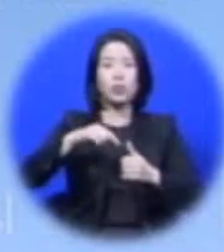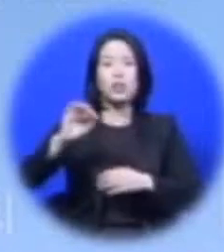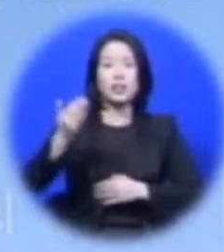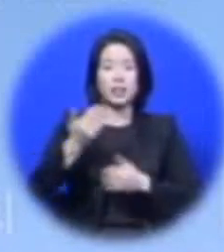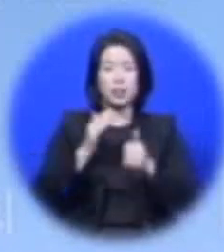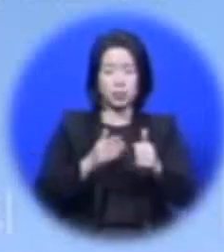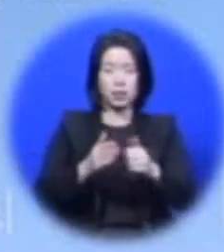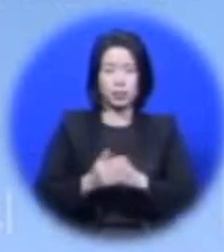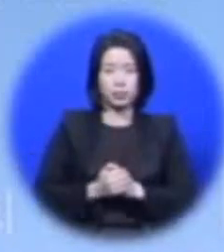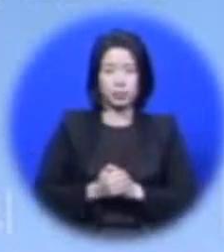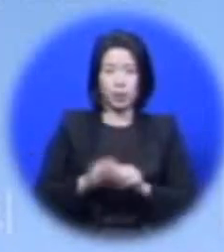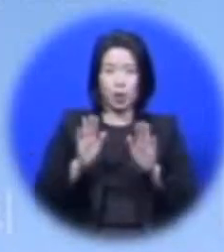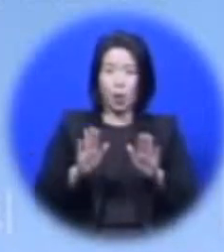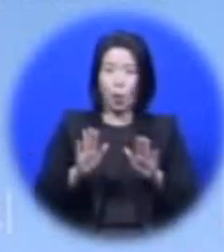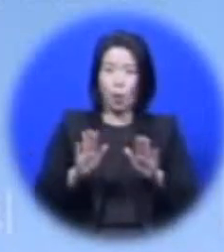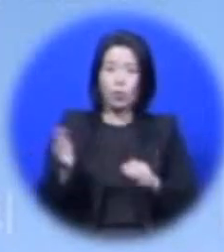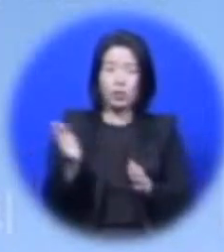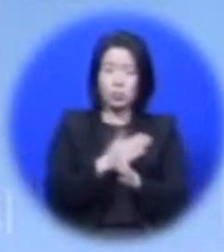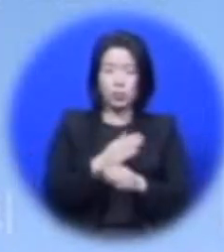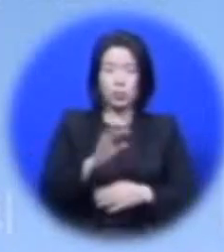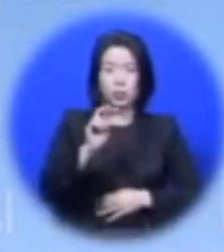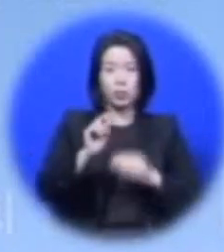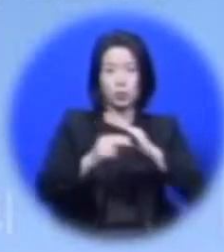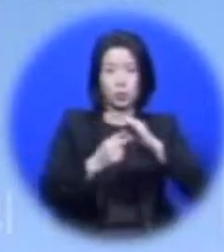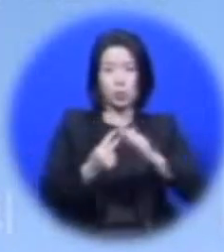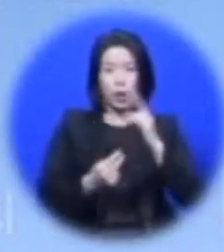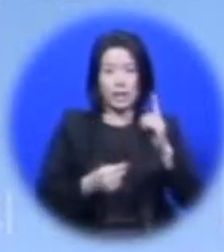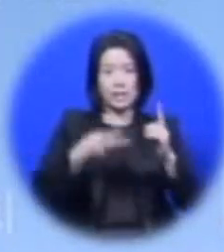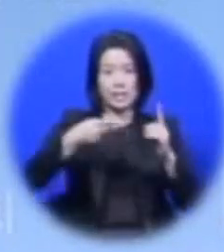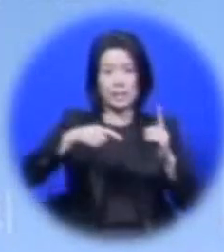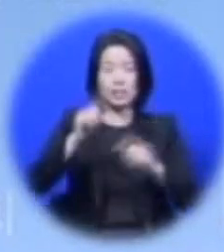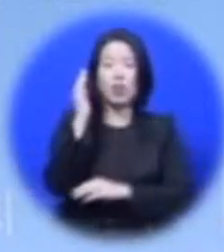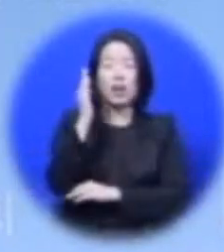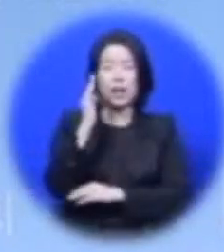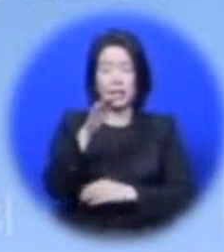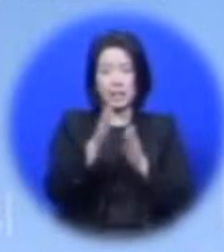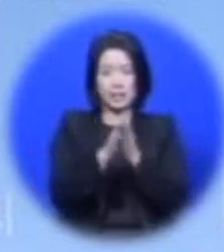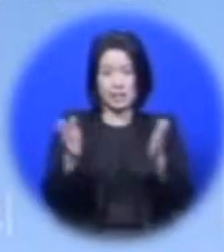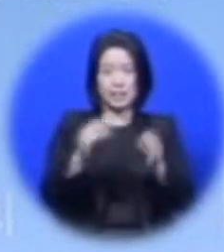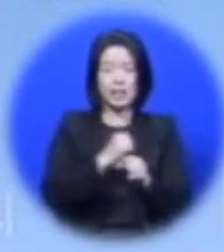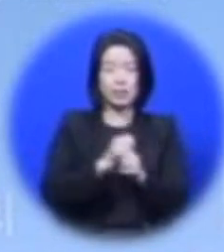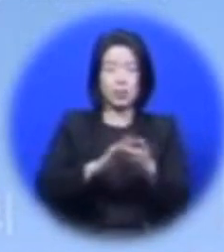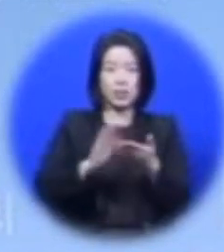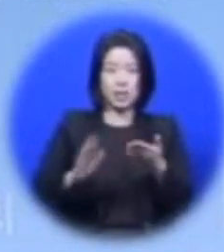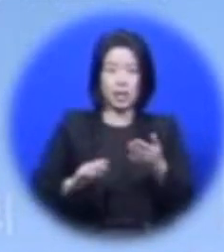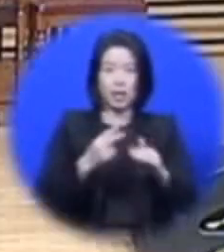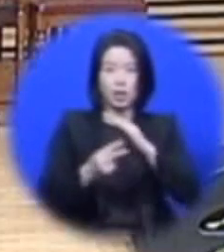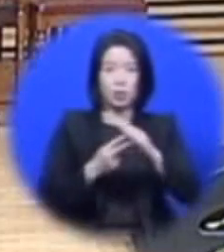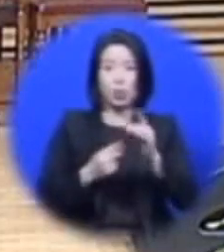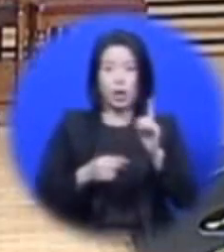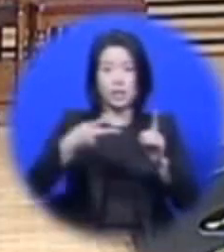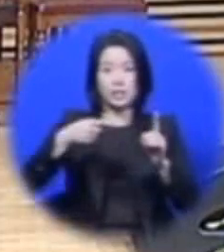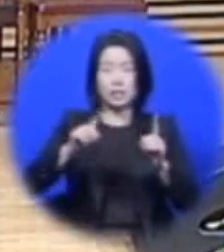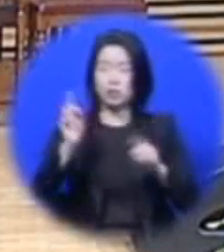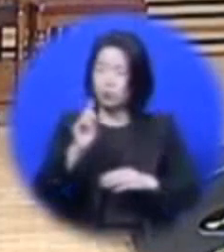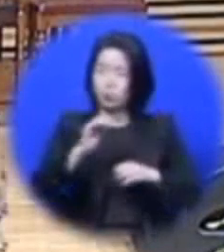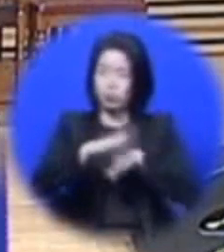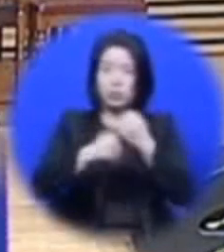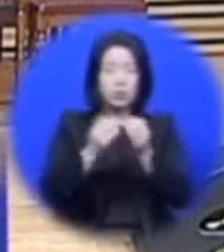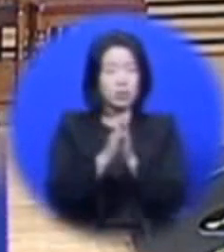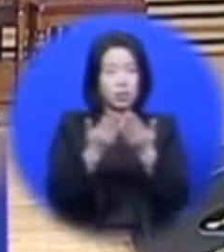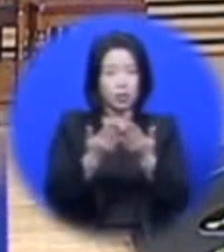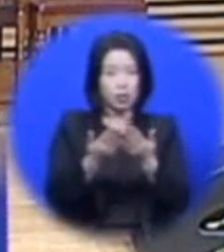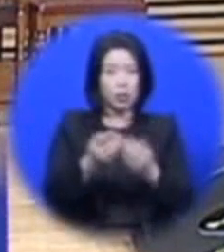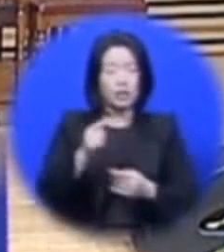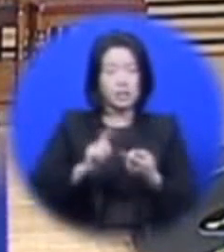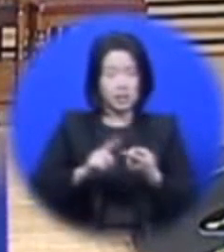자, 오늘부터 요한일서 강해를 합니다. 요한일서는 어떤 성경인지, 왜 요한일서를